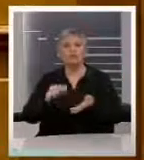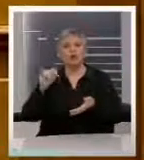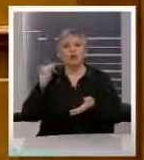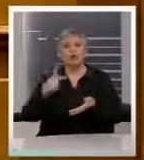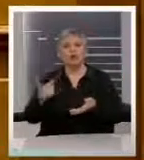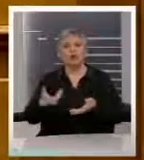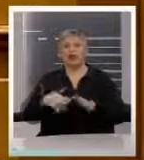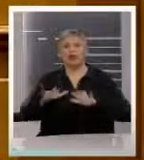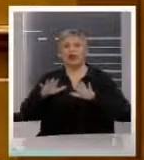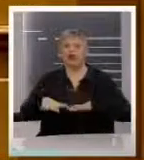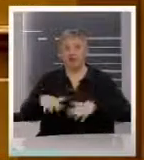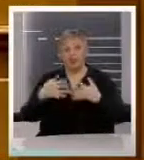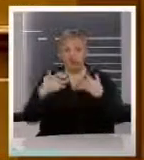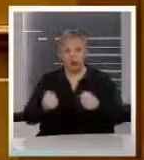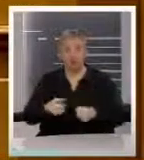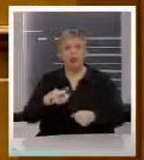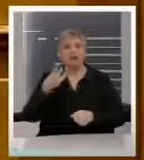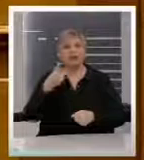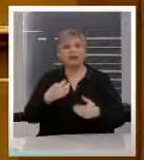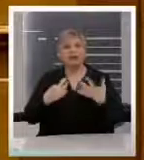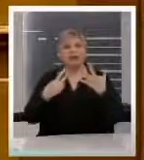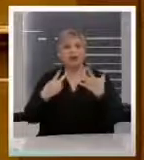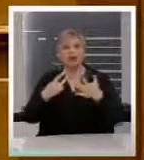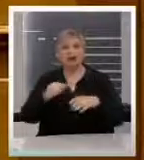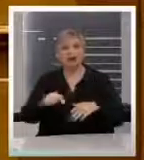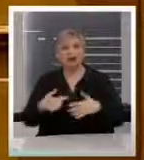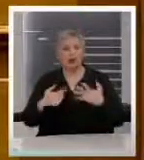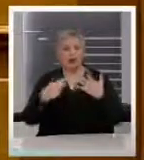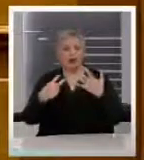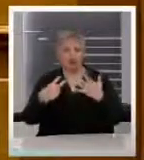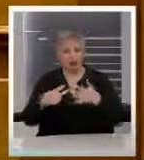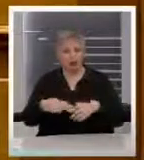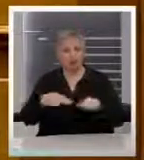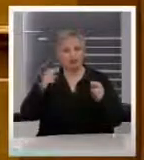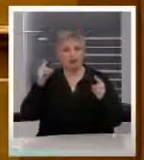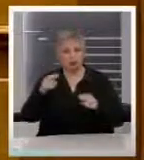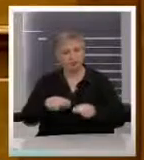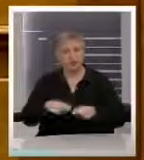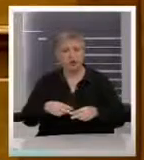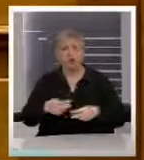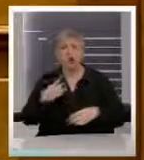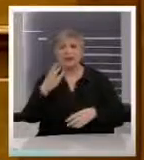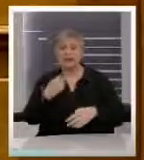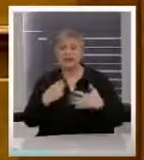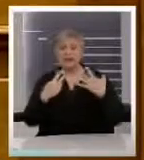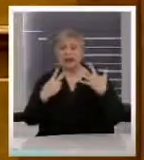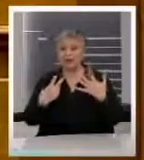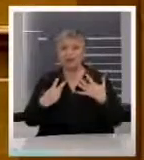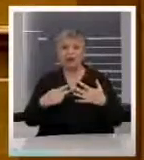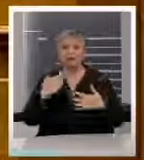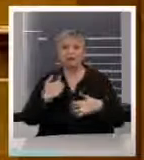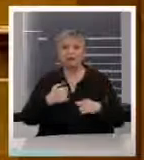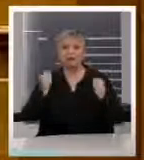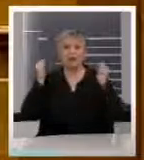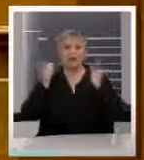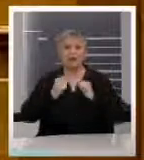ανέργων. 37,7 δισεκατομμύρια σε ζημιές τραπεζών στο PSI. 13,4 δισεκατομμύρια ζημιές ασφαλιστικών